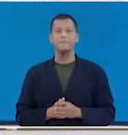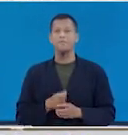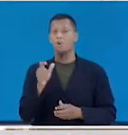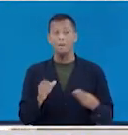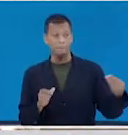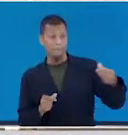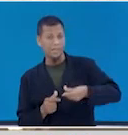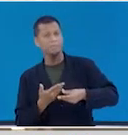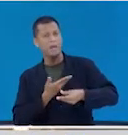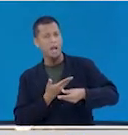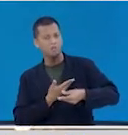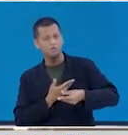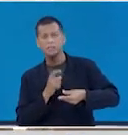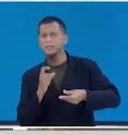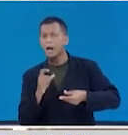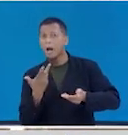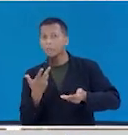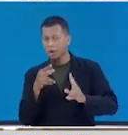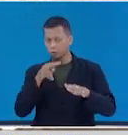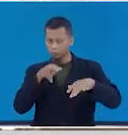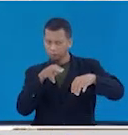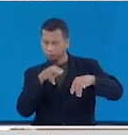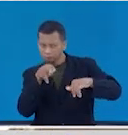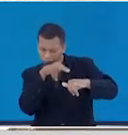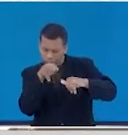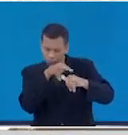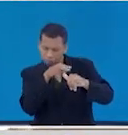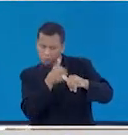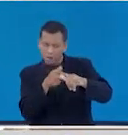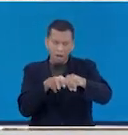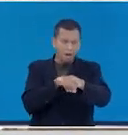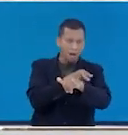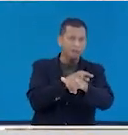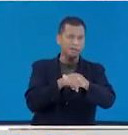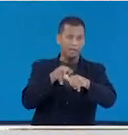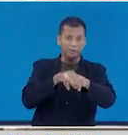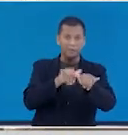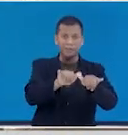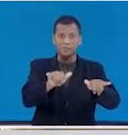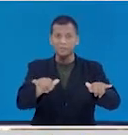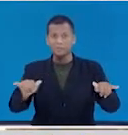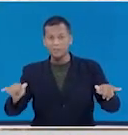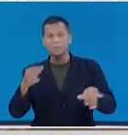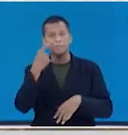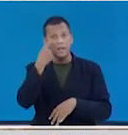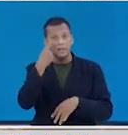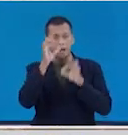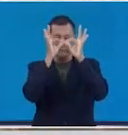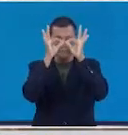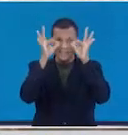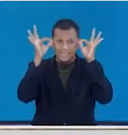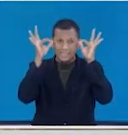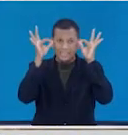ternak, seperti ini sapi yang di pasar ini yang dinyatakan sehat ini akan terlihat dari matanya yang bersih, ini artinya tidak buta,